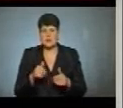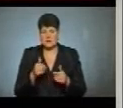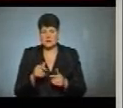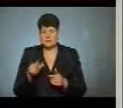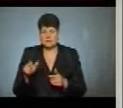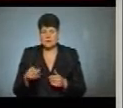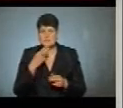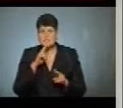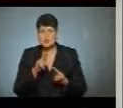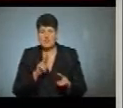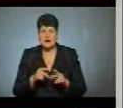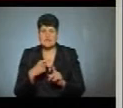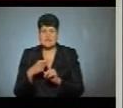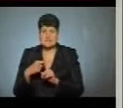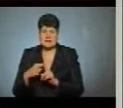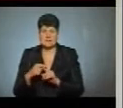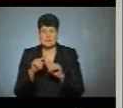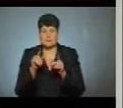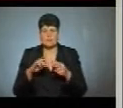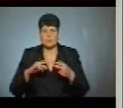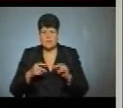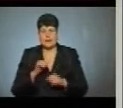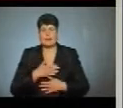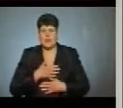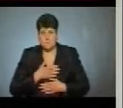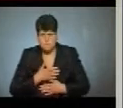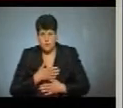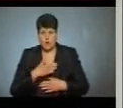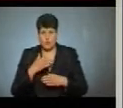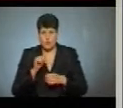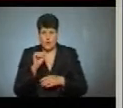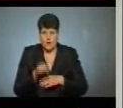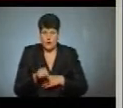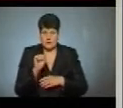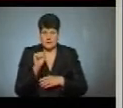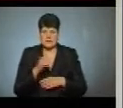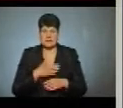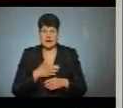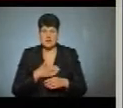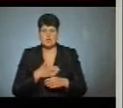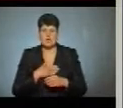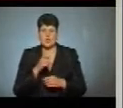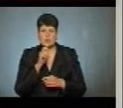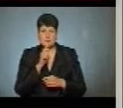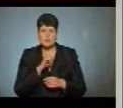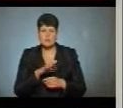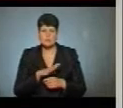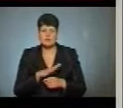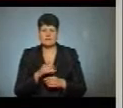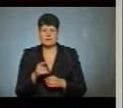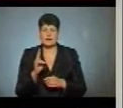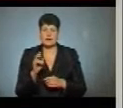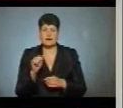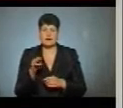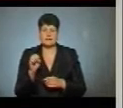вірянам цілування хрестів та ікон замінити на поклони. Наша кореспондентка Світлана Лазорик побувала в Тернопільській катедрі